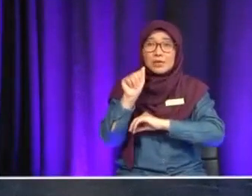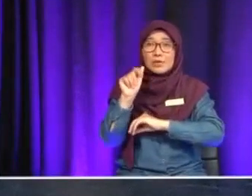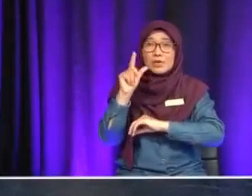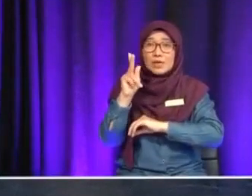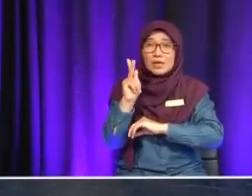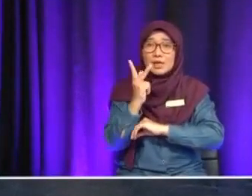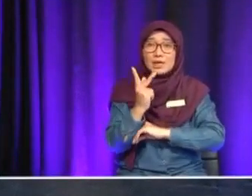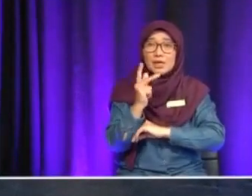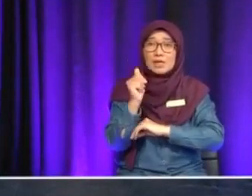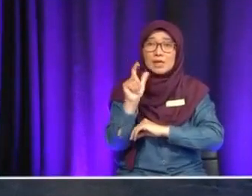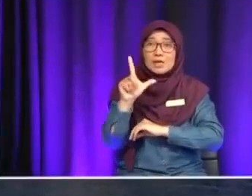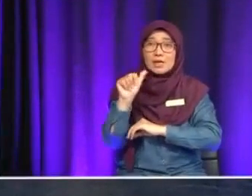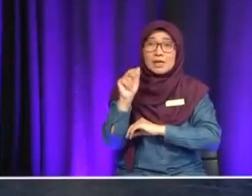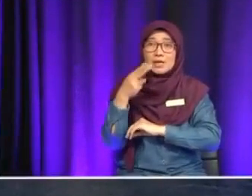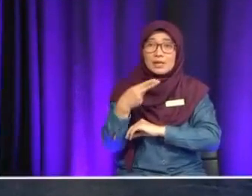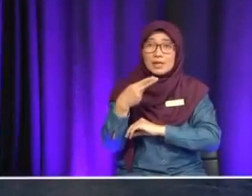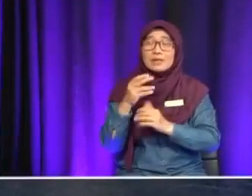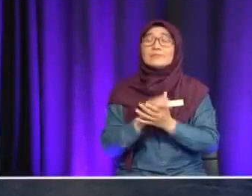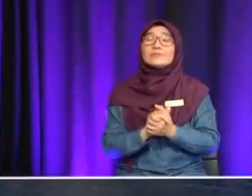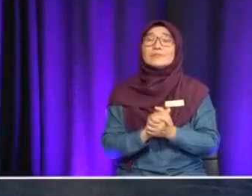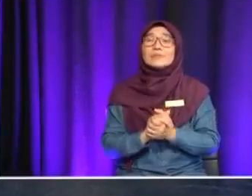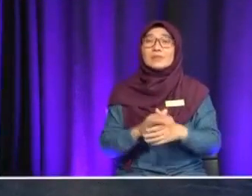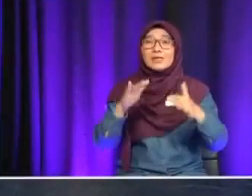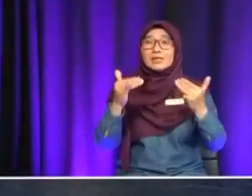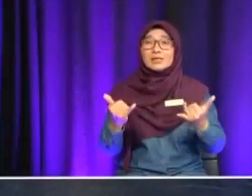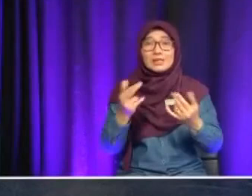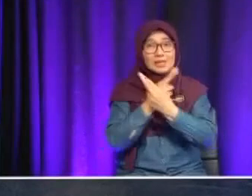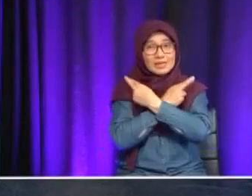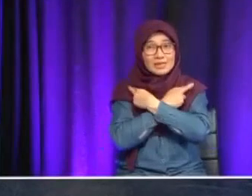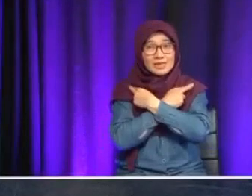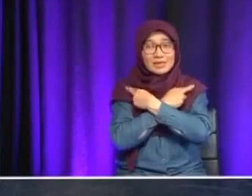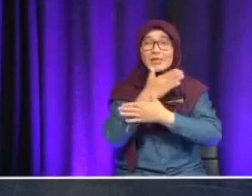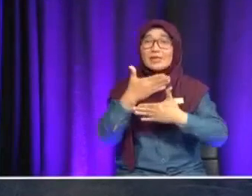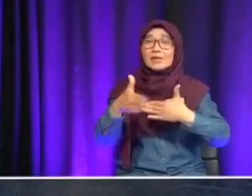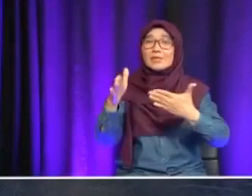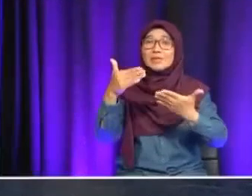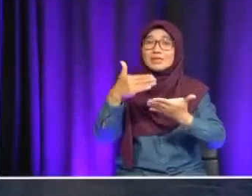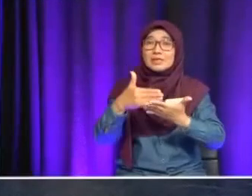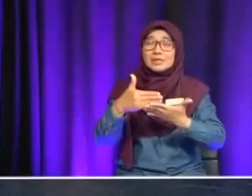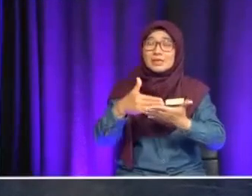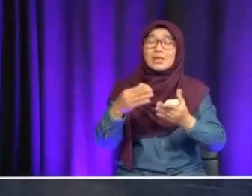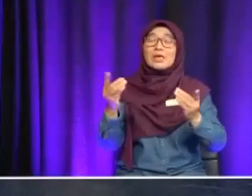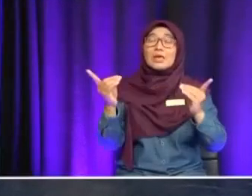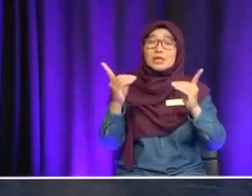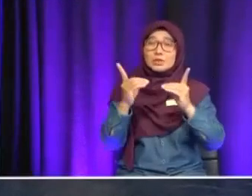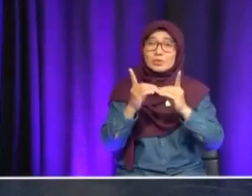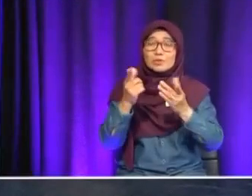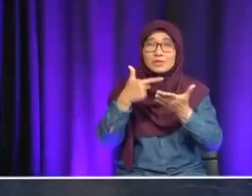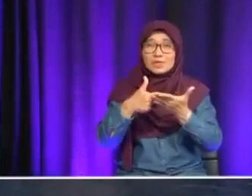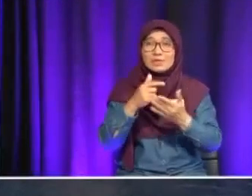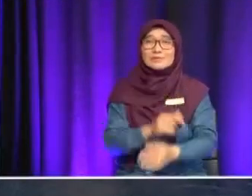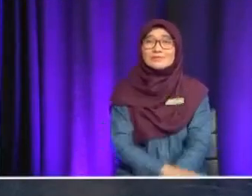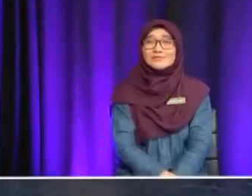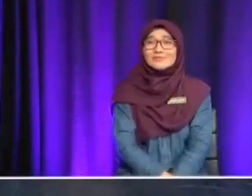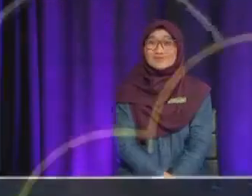kehidupan kita. Jadi sekarang Ustazah, kita nak bagi rehat seketika ya. Kita kembali selepas ini, slot menengah atas Didik TV KPM.